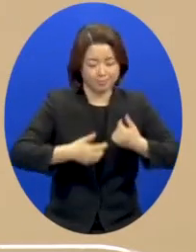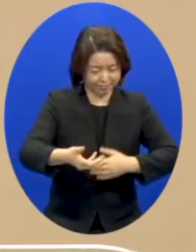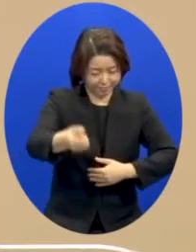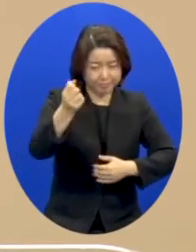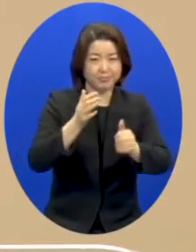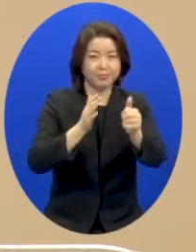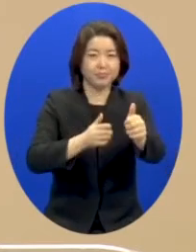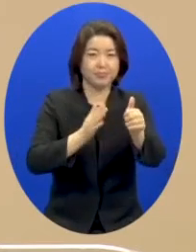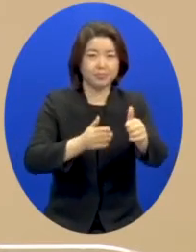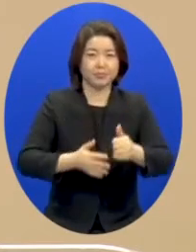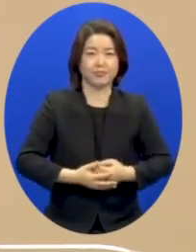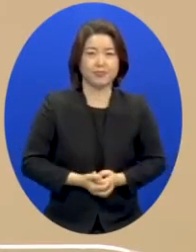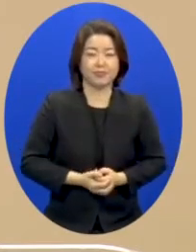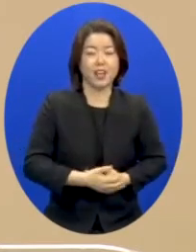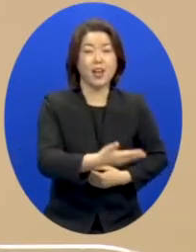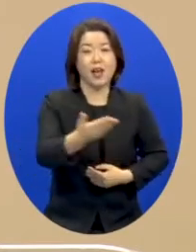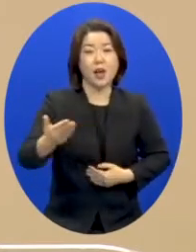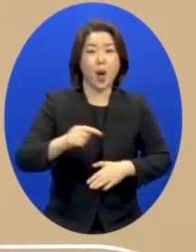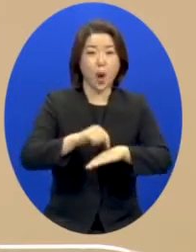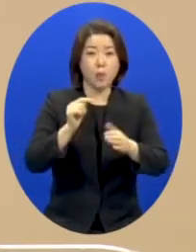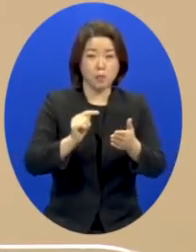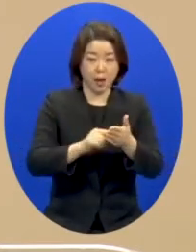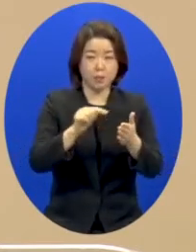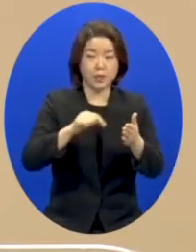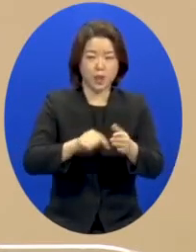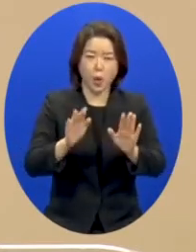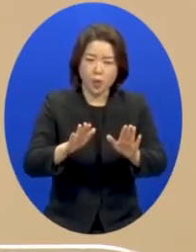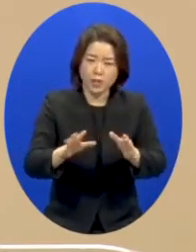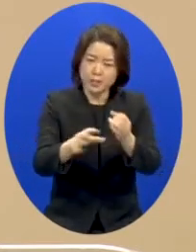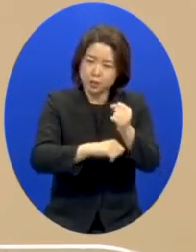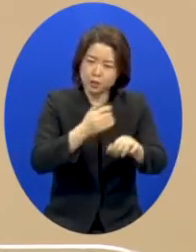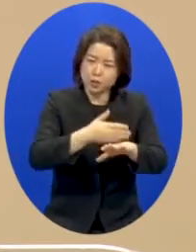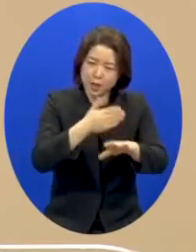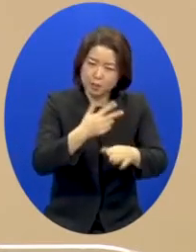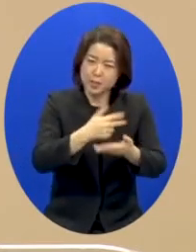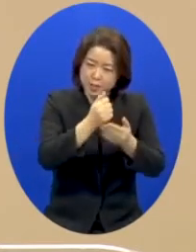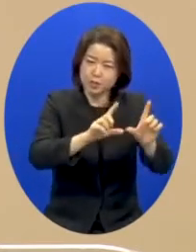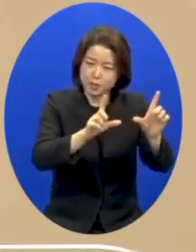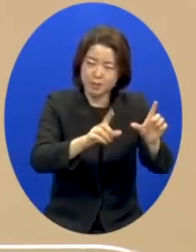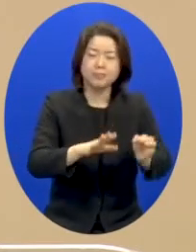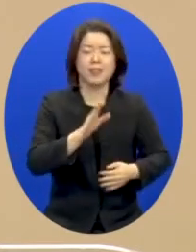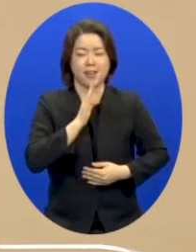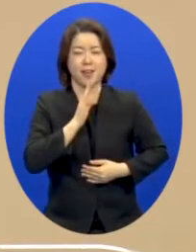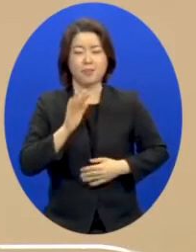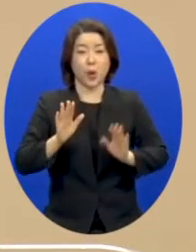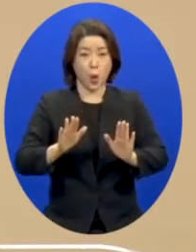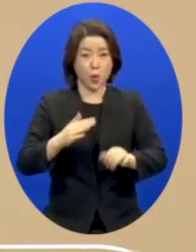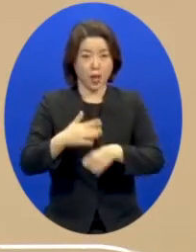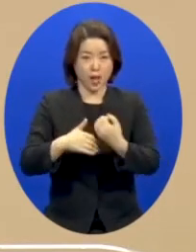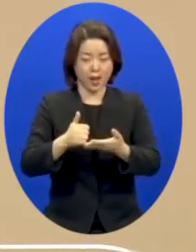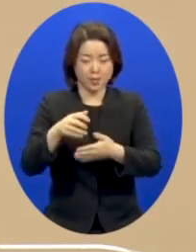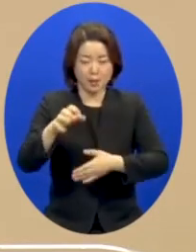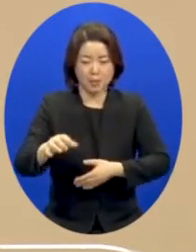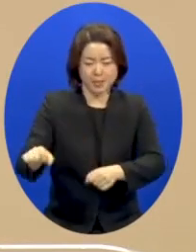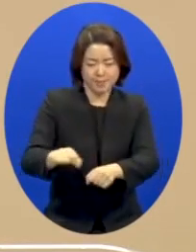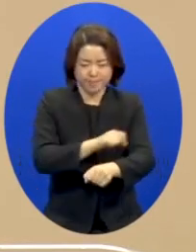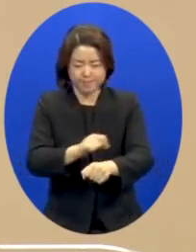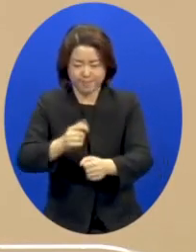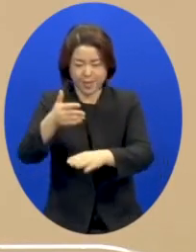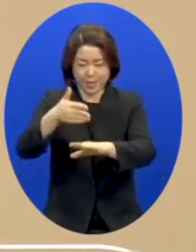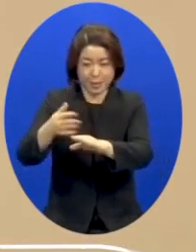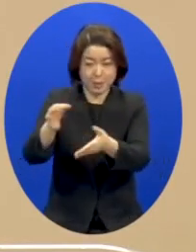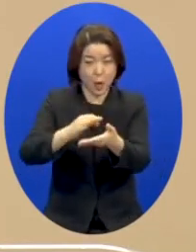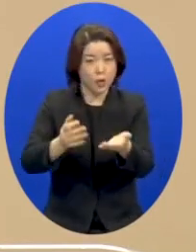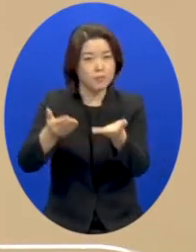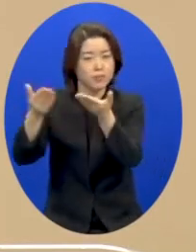바랍니다. 여러분의 마음이 오늘 추수감사 주일이지 그래 오늘 하나님 앞에 정말 특별한 감사헌금을 내가